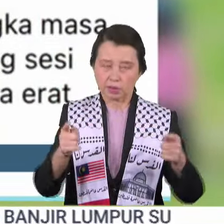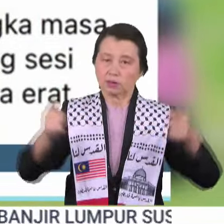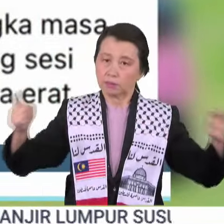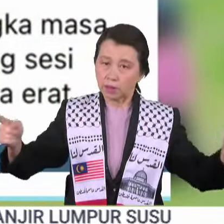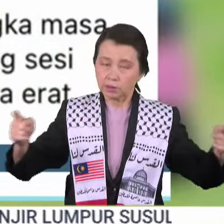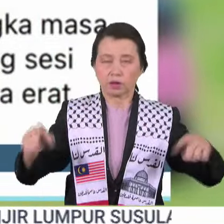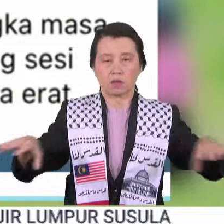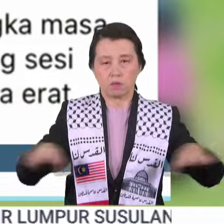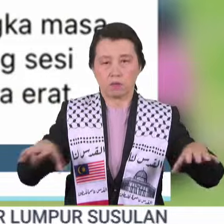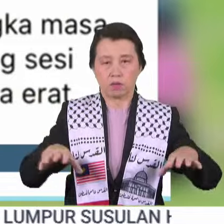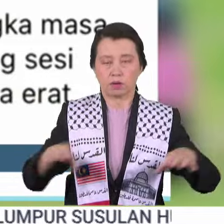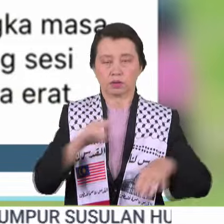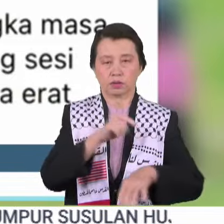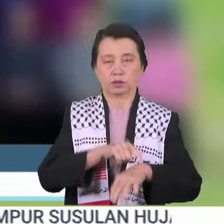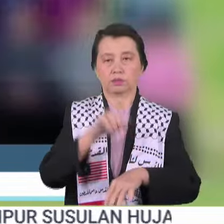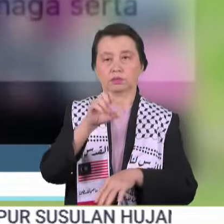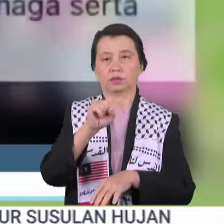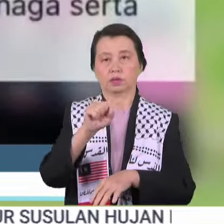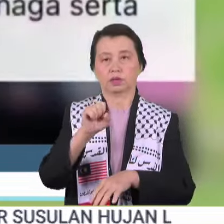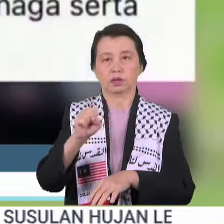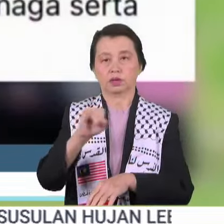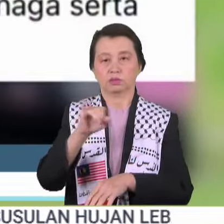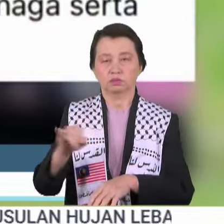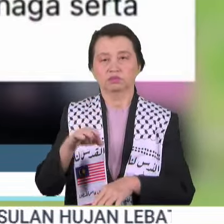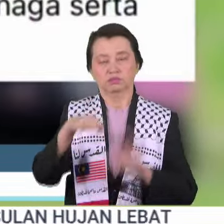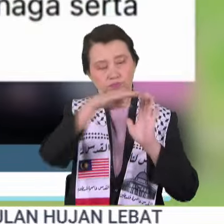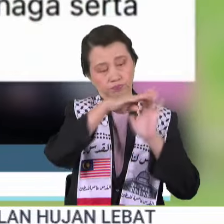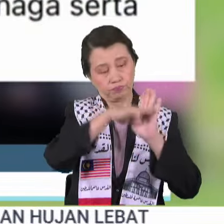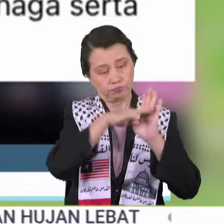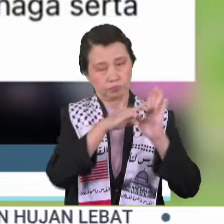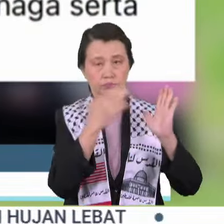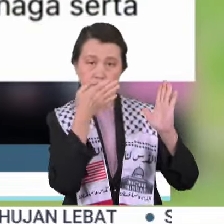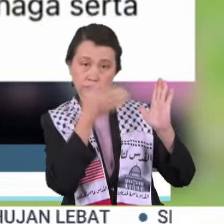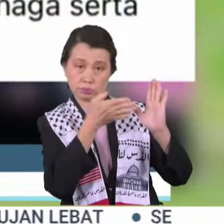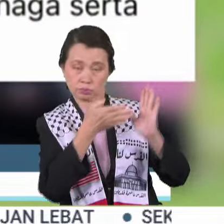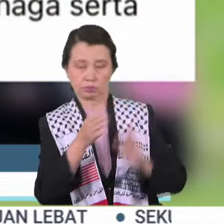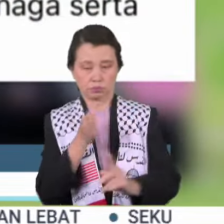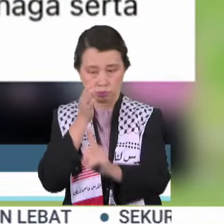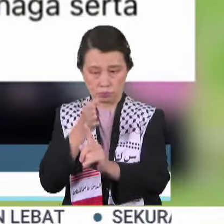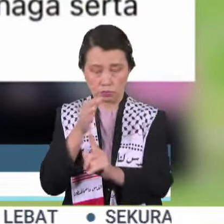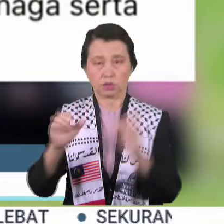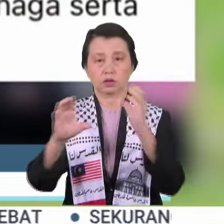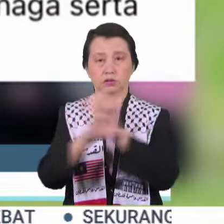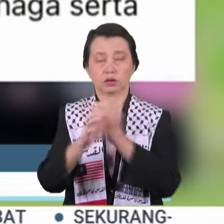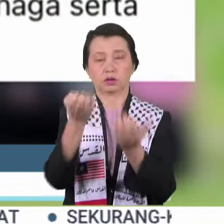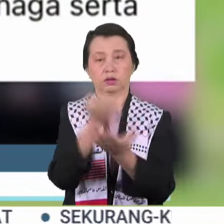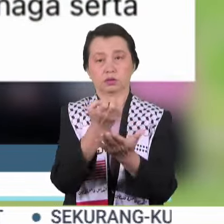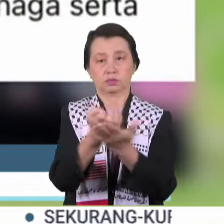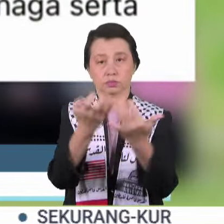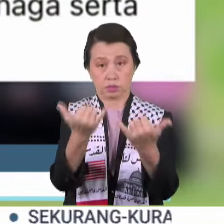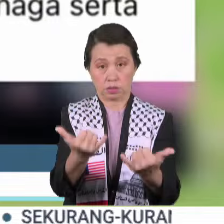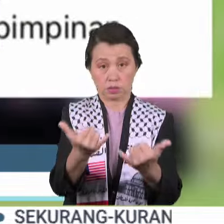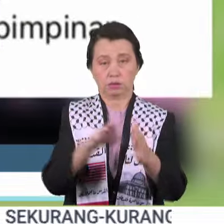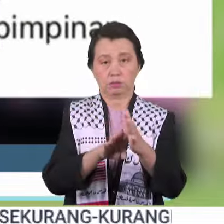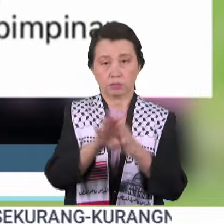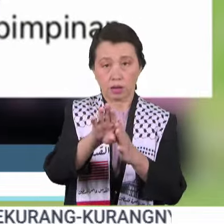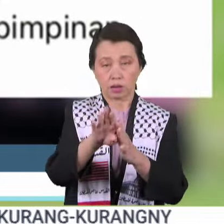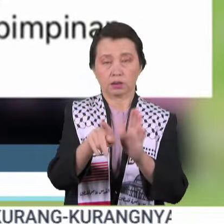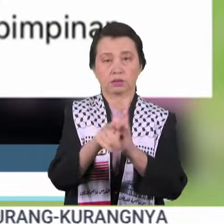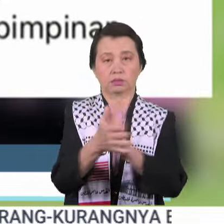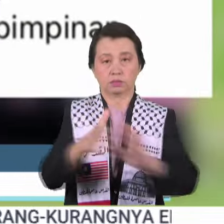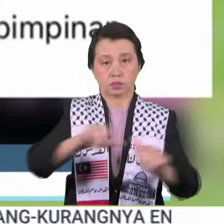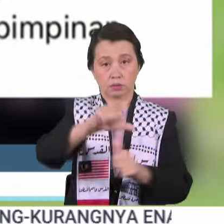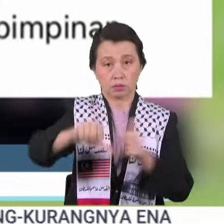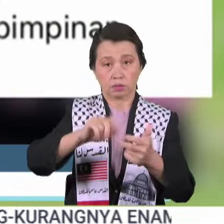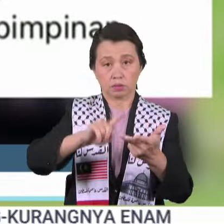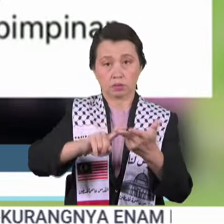dirangka sepanjang sesi berkenaan antara intipati yang diberikan tumpuan Hala tuju dan cabaran ekonomi semasa pembangunan keselamatan